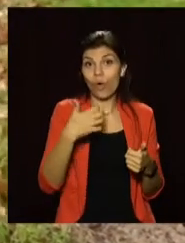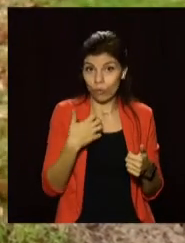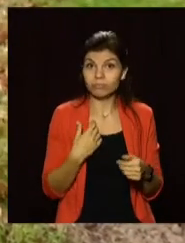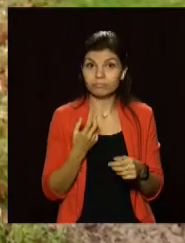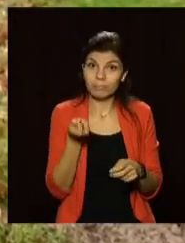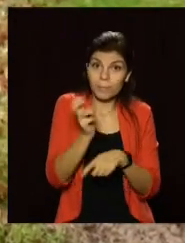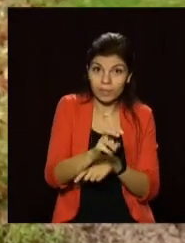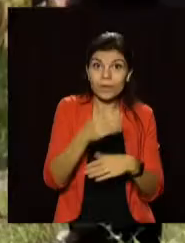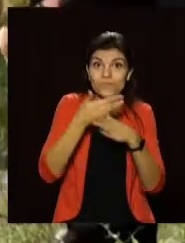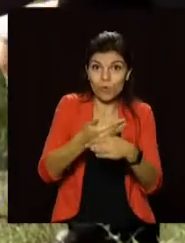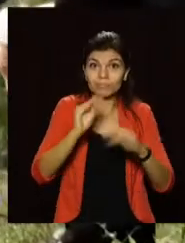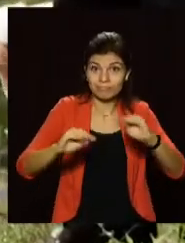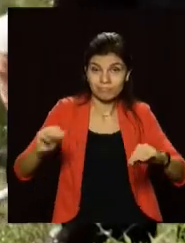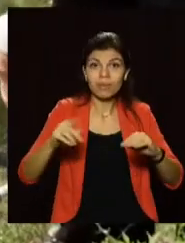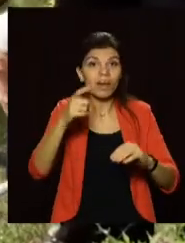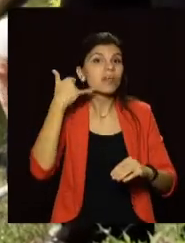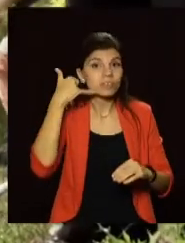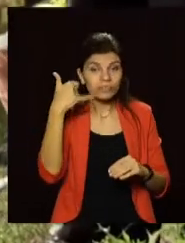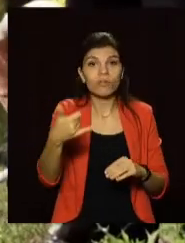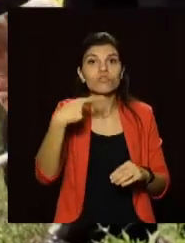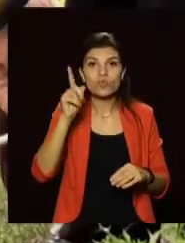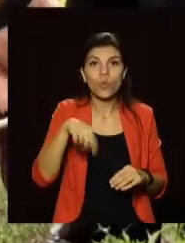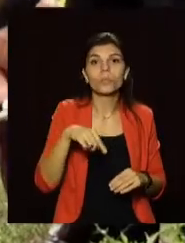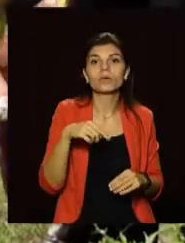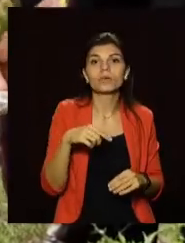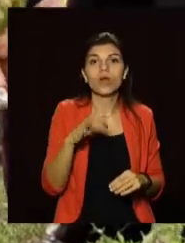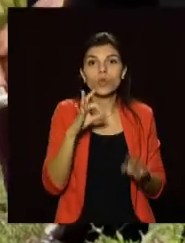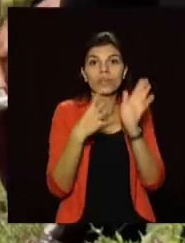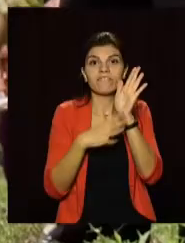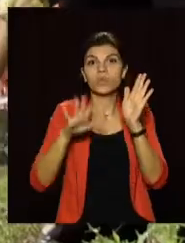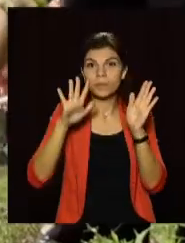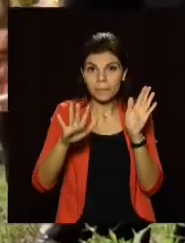до озеленення міста, необхідно зателефонувати за номерами